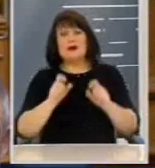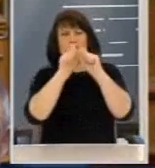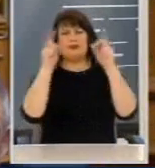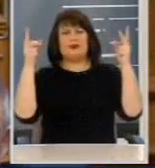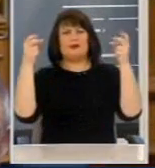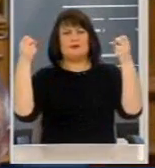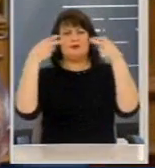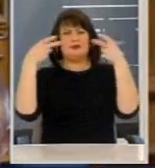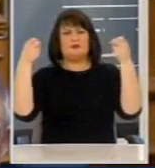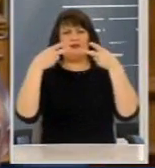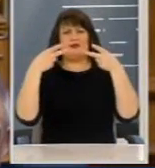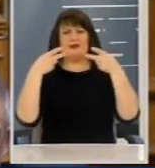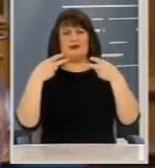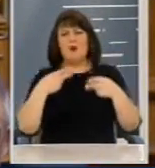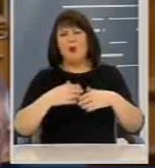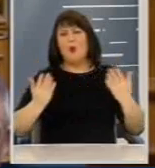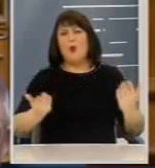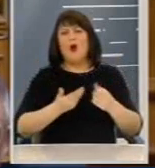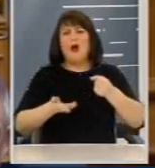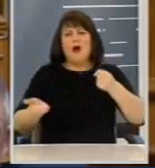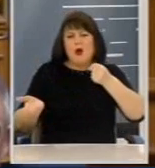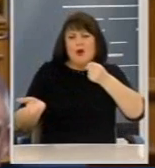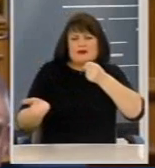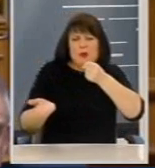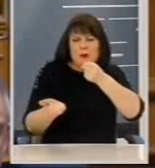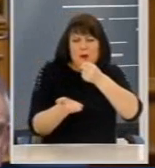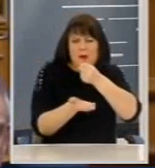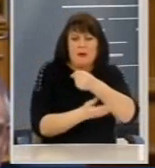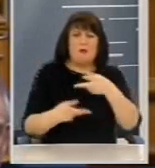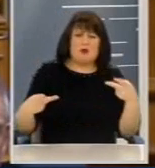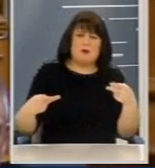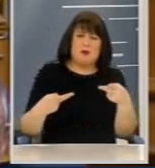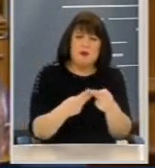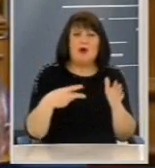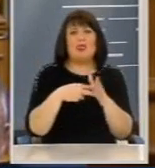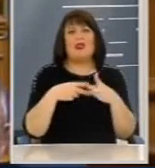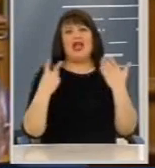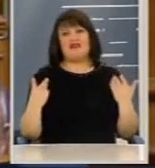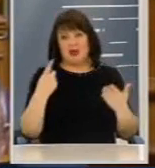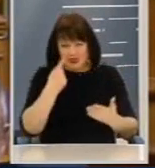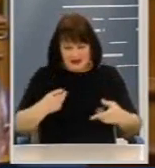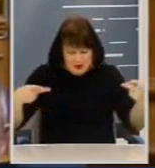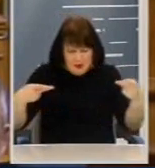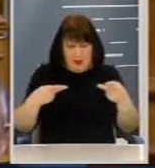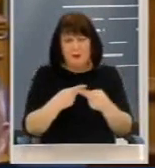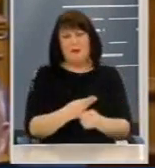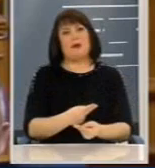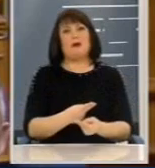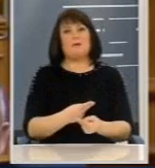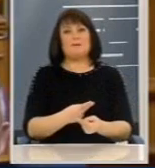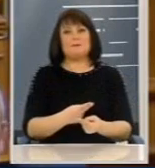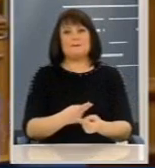θα ενεργοποιηθεί ο κόφτης το 2017, και έχουμε για